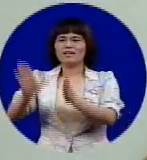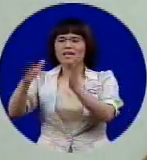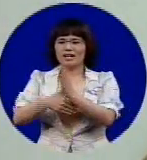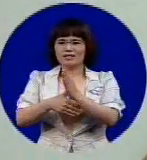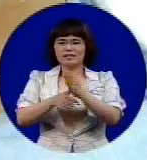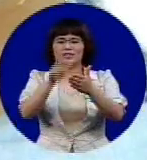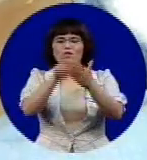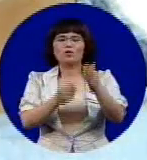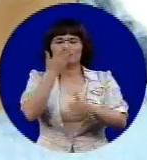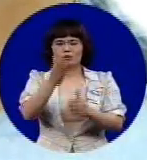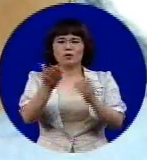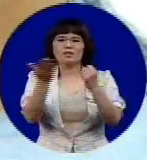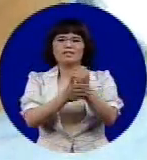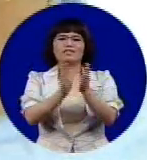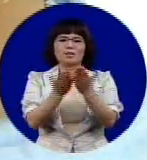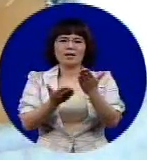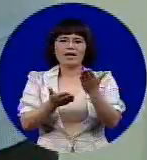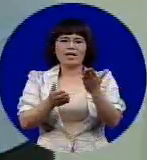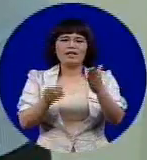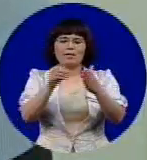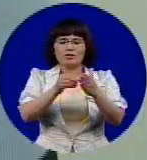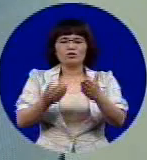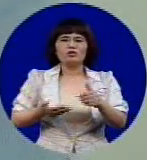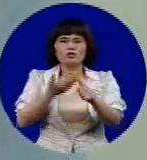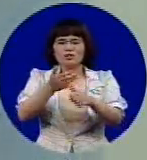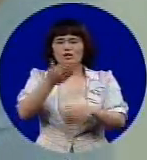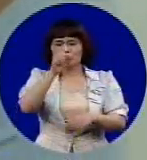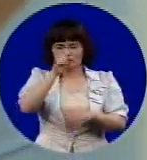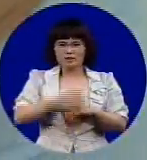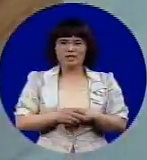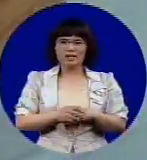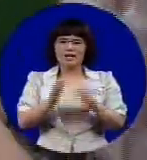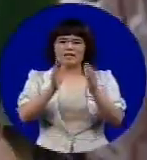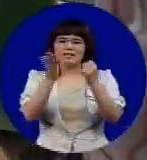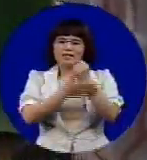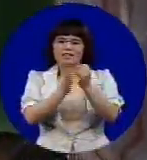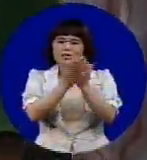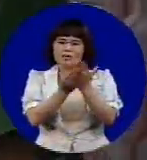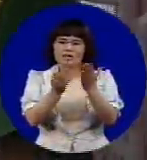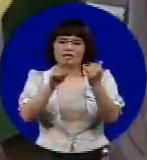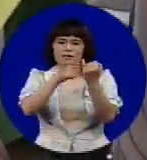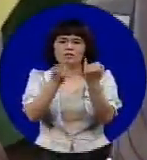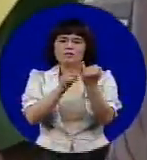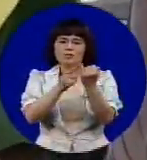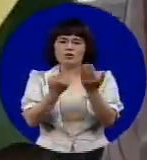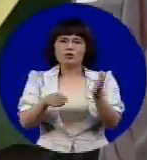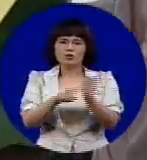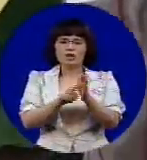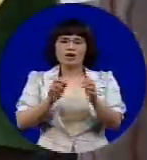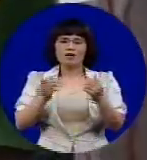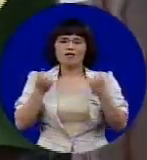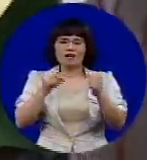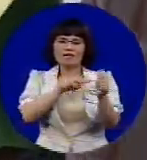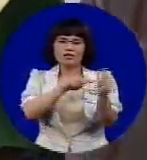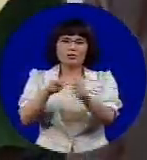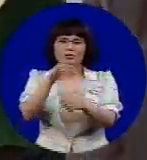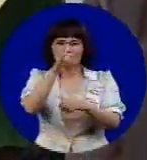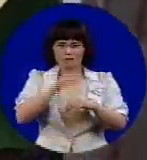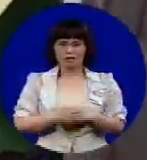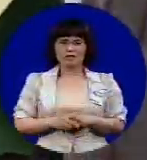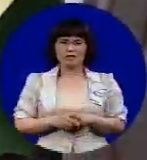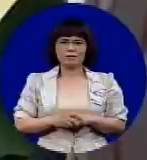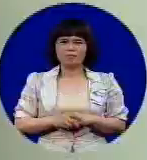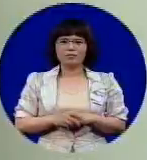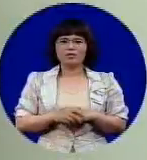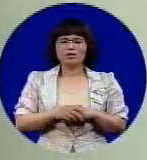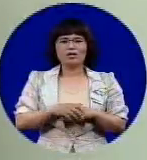변화를 기록할 수 있도록 사진첩에 담아주니 더 좋은데요. 이 사진첩에는 임신부들을 위한 건강 정보도 알차게 실려